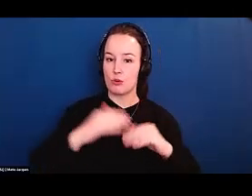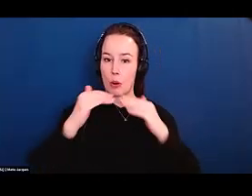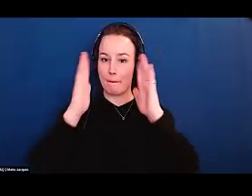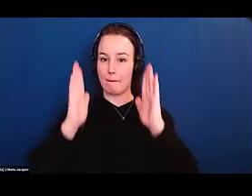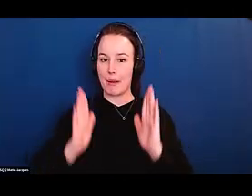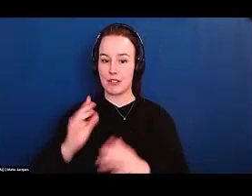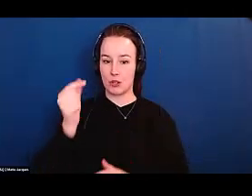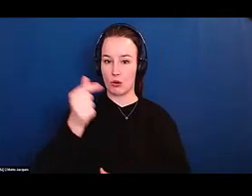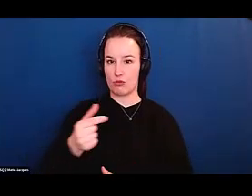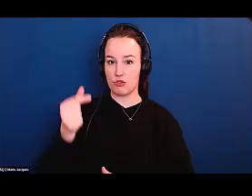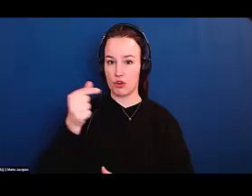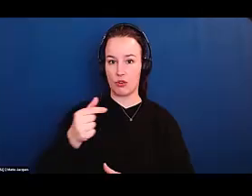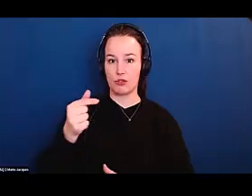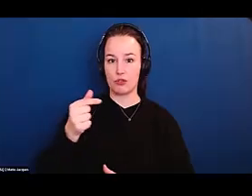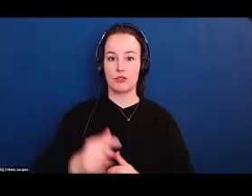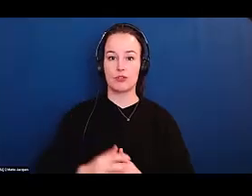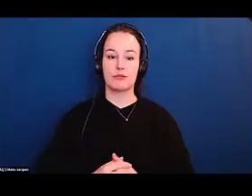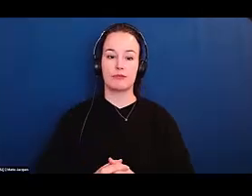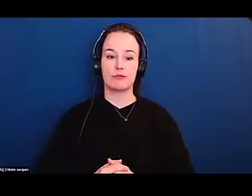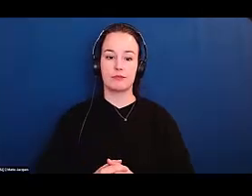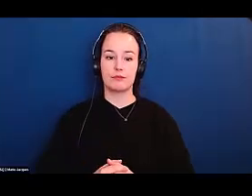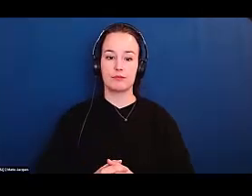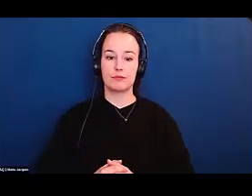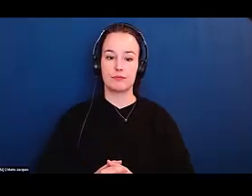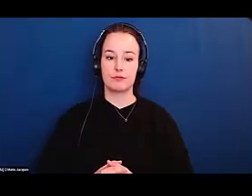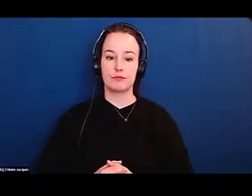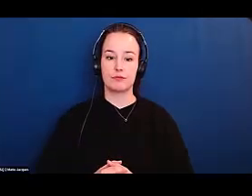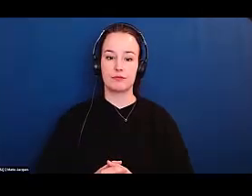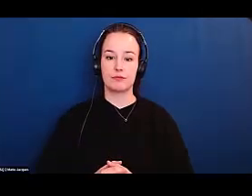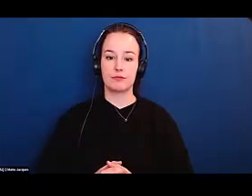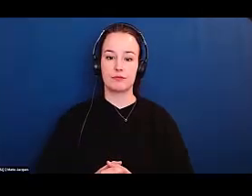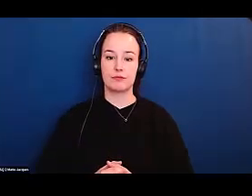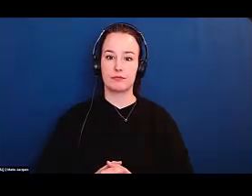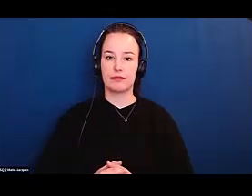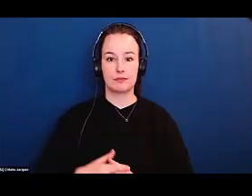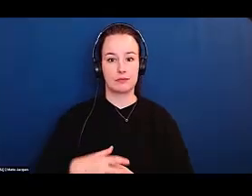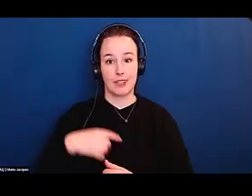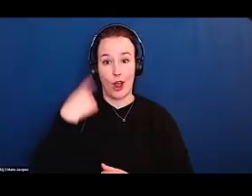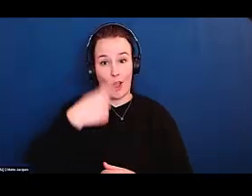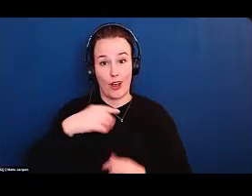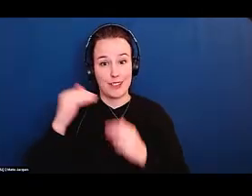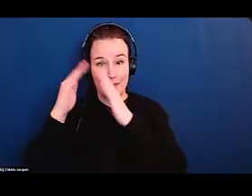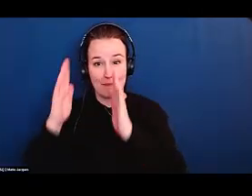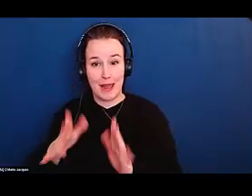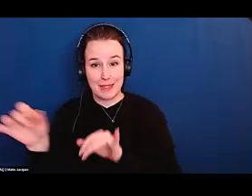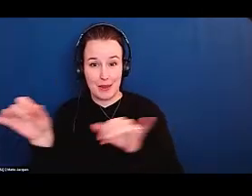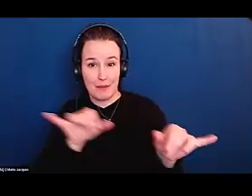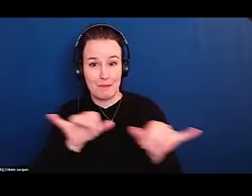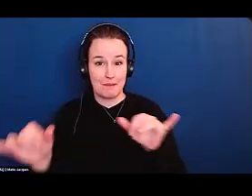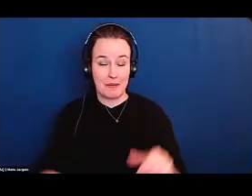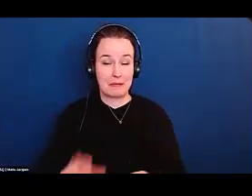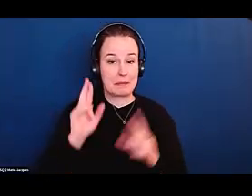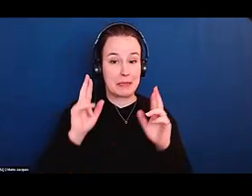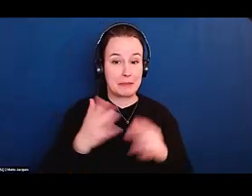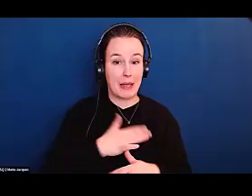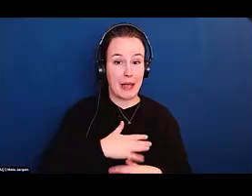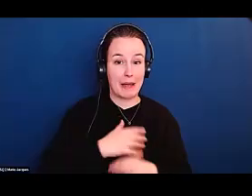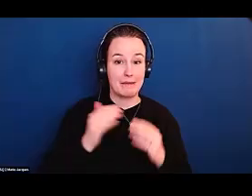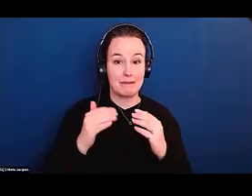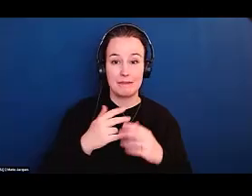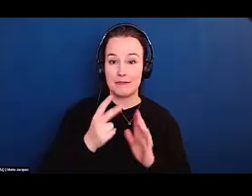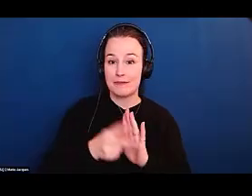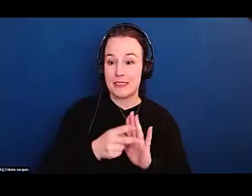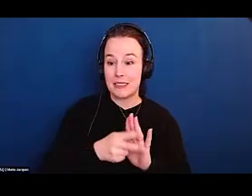sur la maison de George, George's House. Et c'est vraiment, vraiment comme à la maison. J'espère que vous allez aimer cette